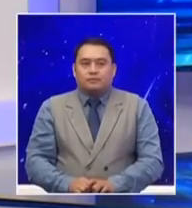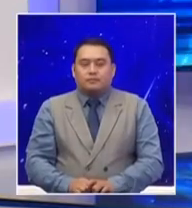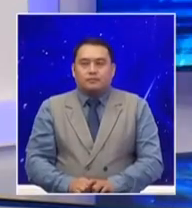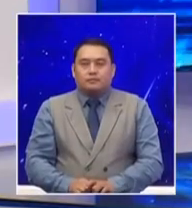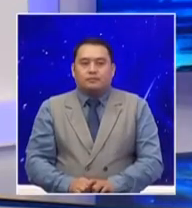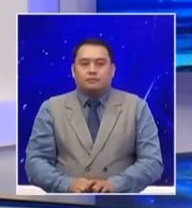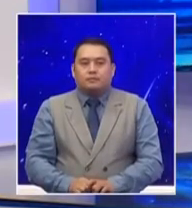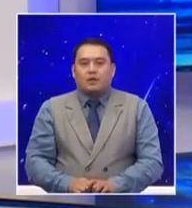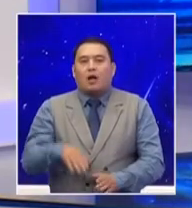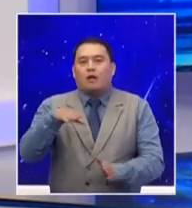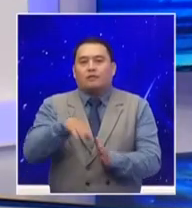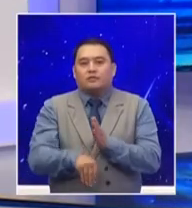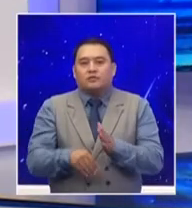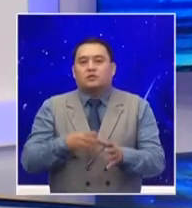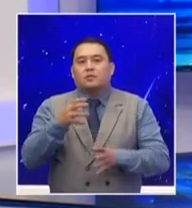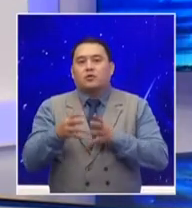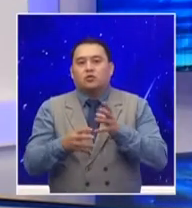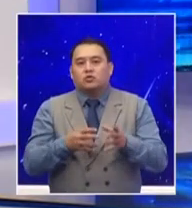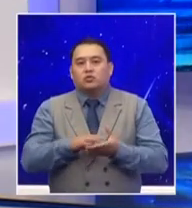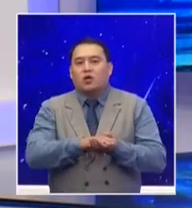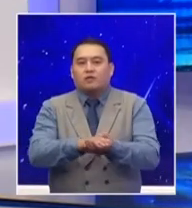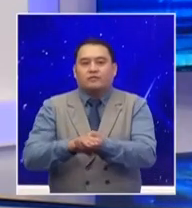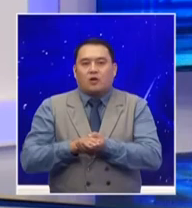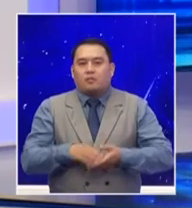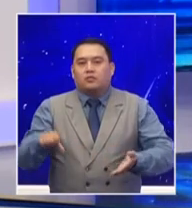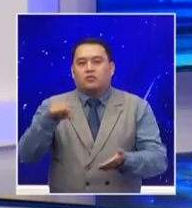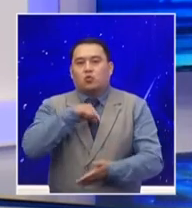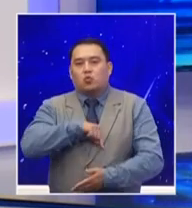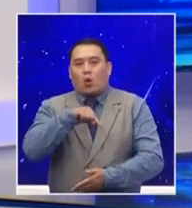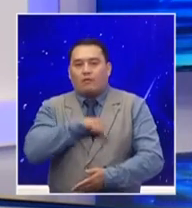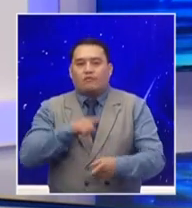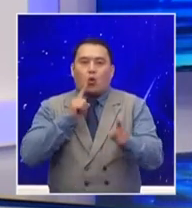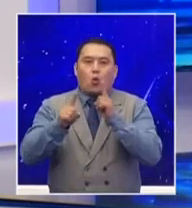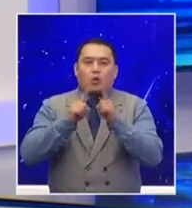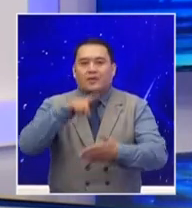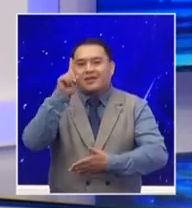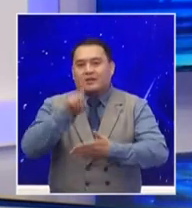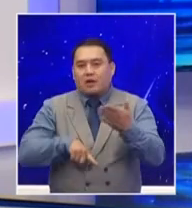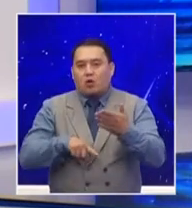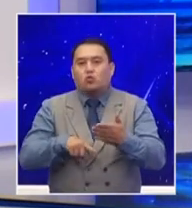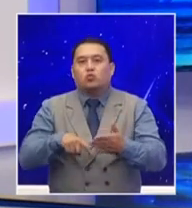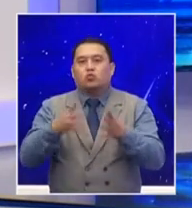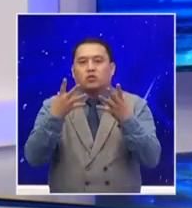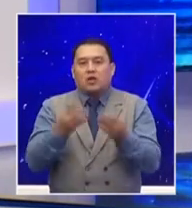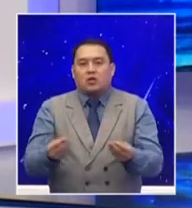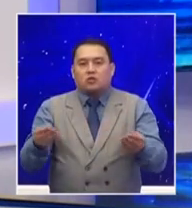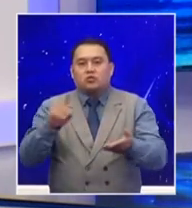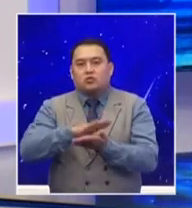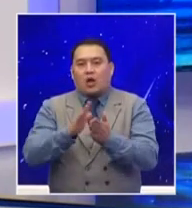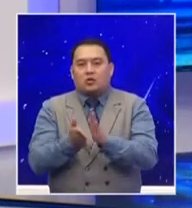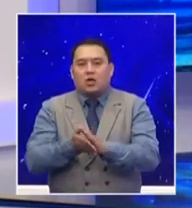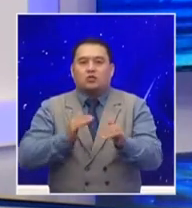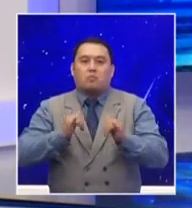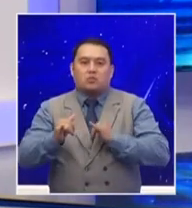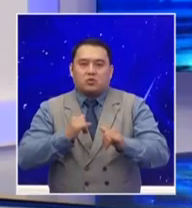За вклад в межконфессиональное согласие чествовали представители духовенства. Форум религиоведов в рамках Дня духовного согласия